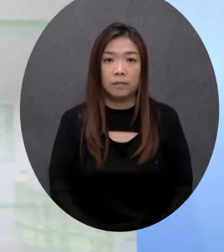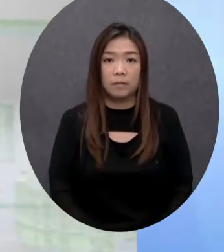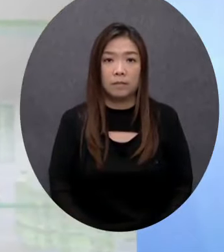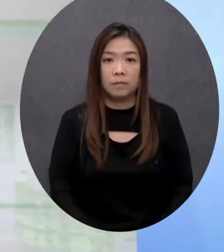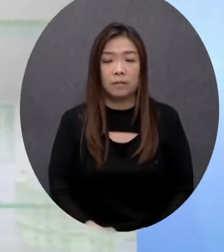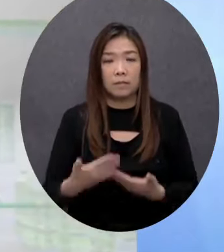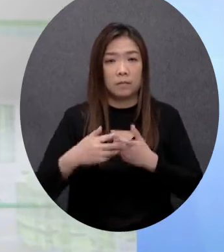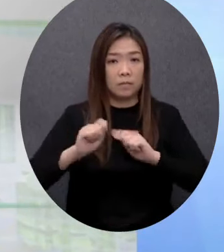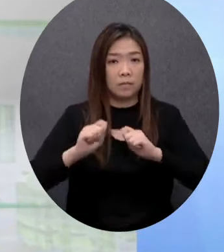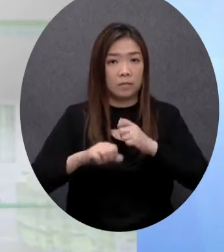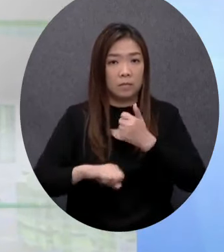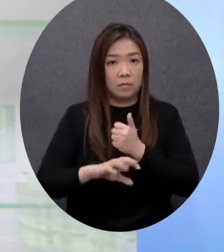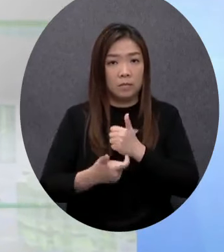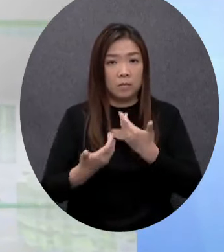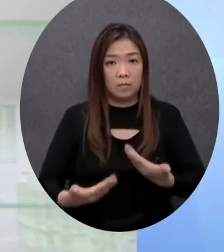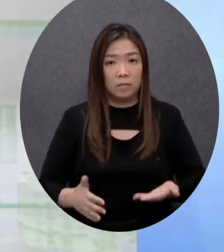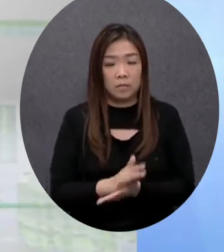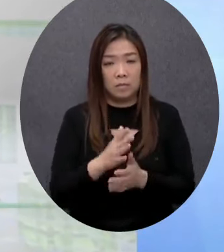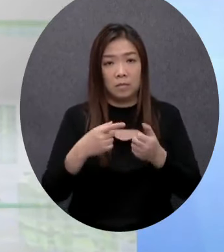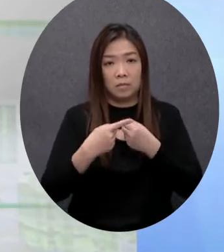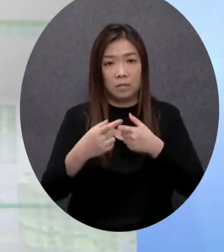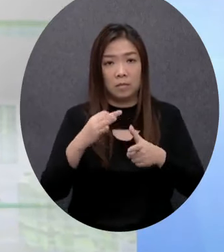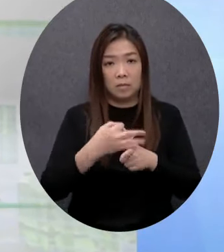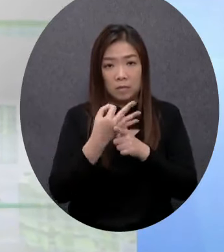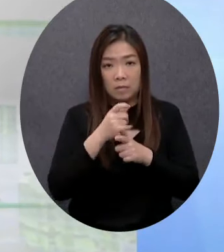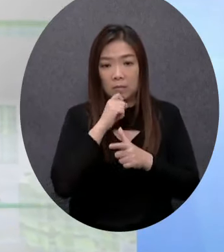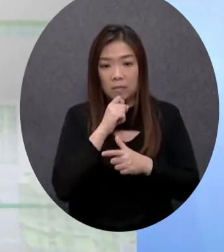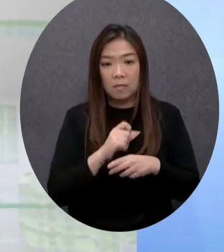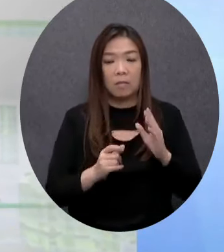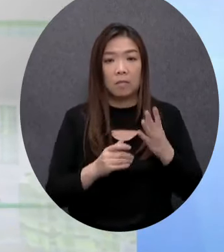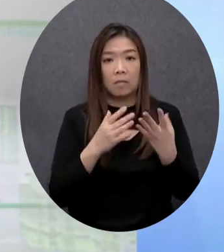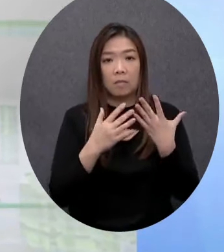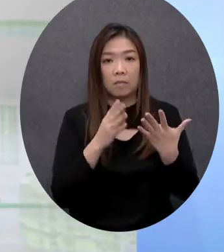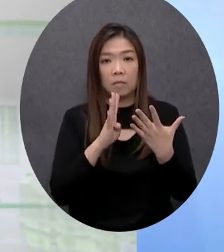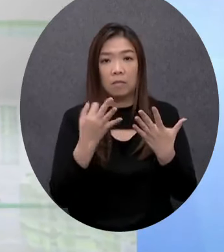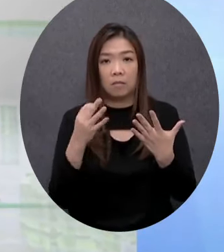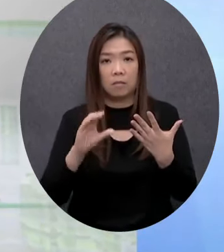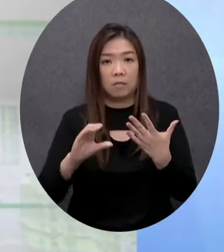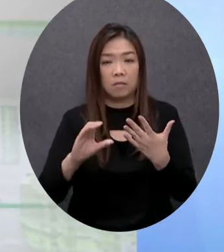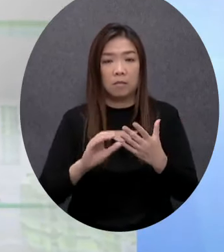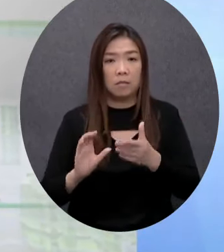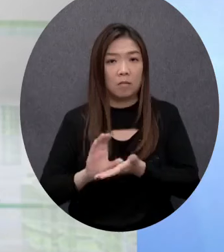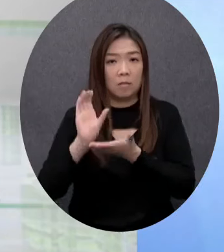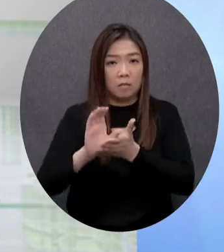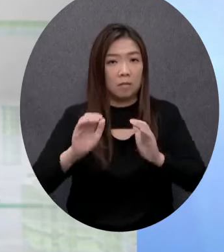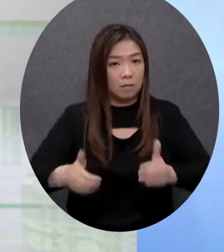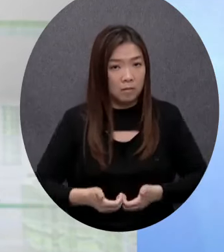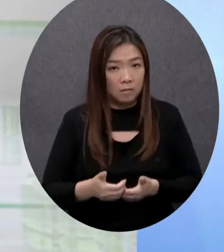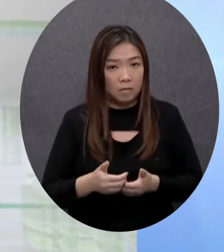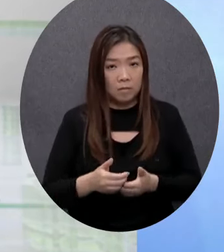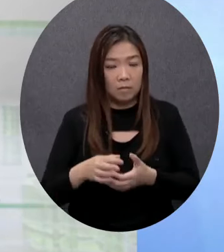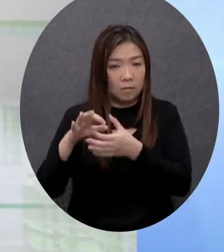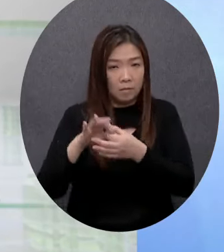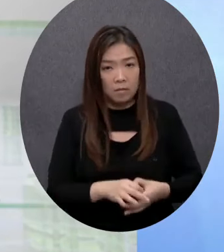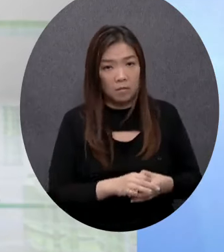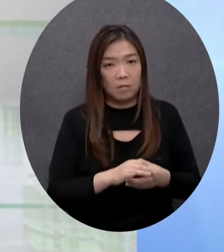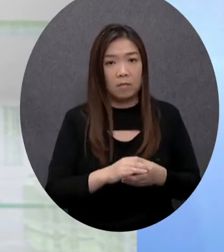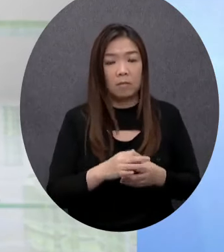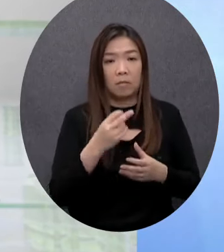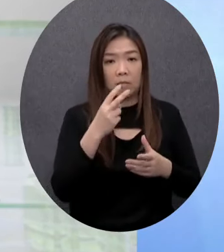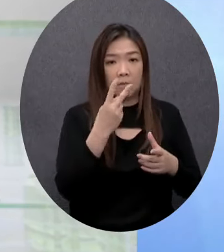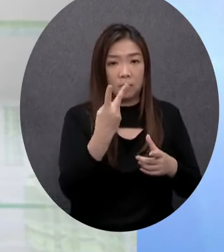外汇基金今年第一季录得543亿元的投资收益，是连续两个季度录得正数。金管局